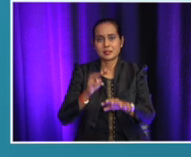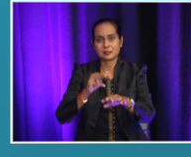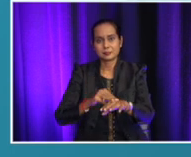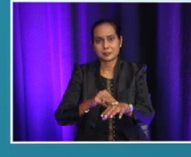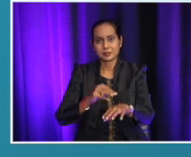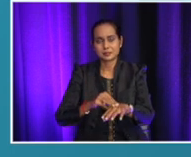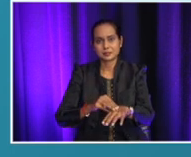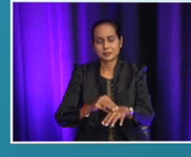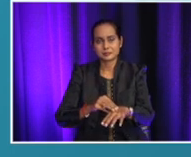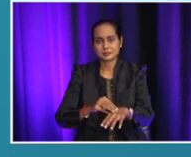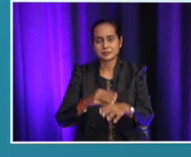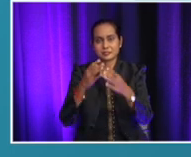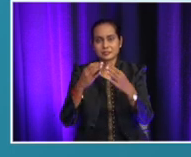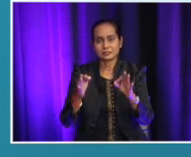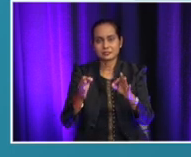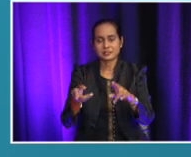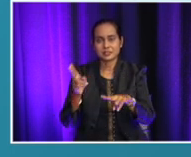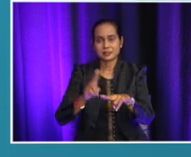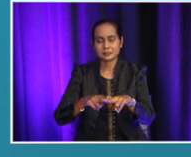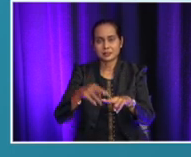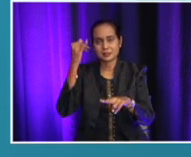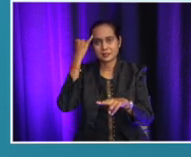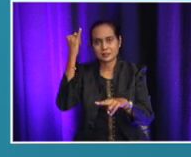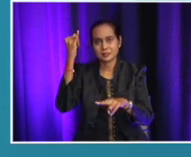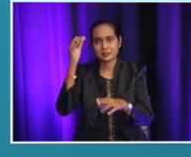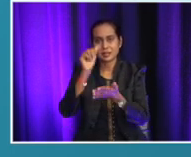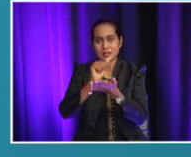Ilmu amalan baik budaya